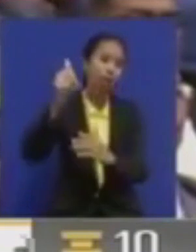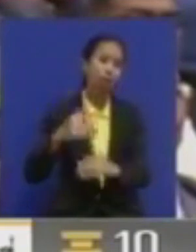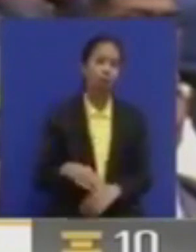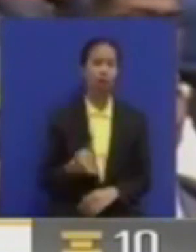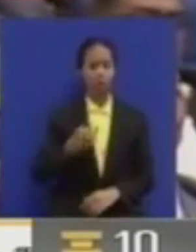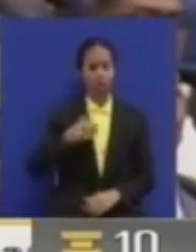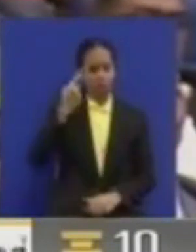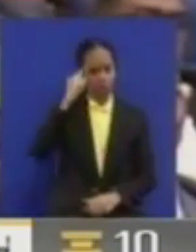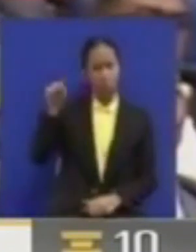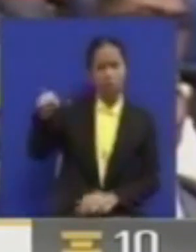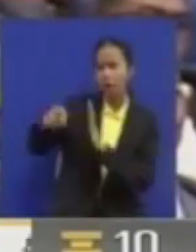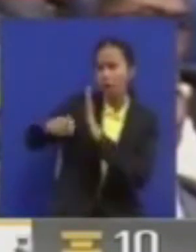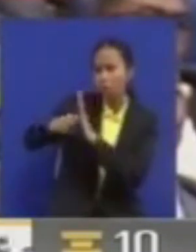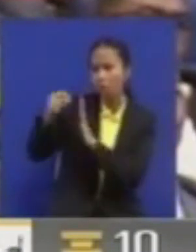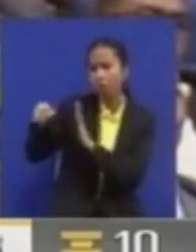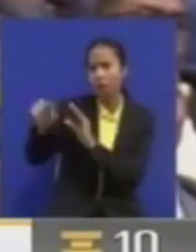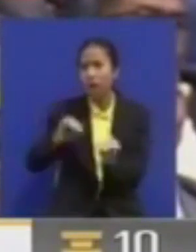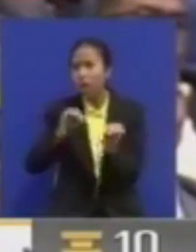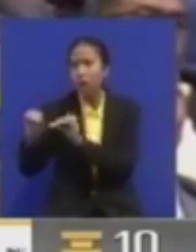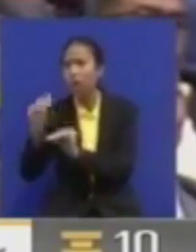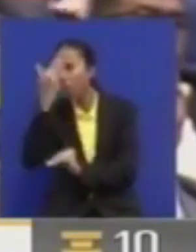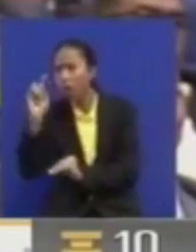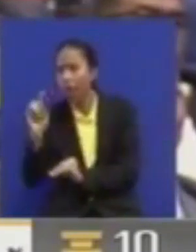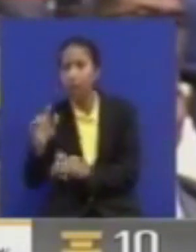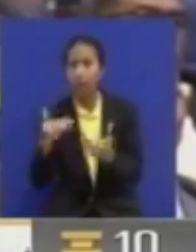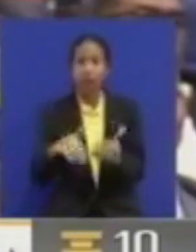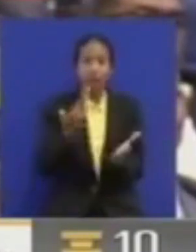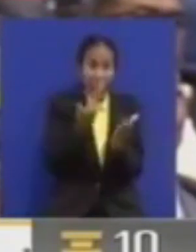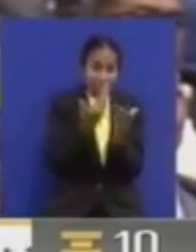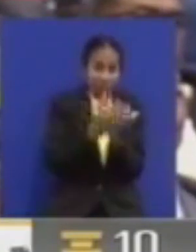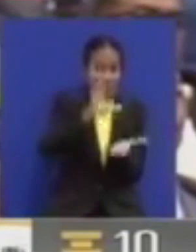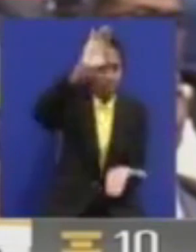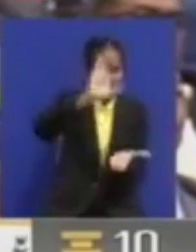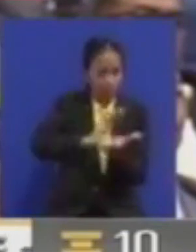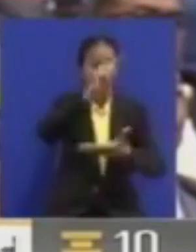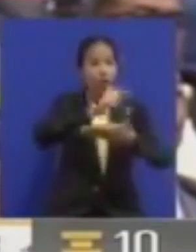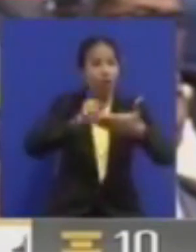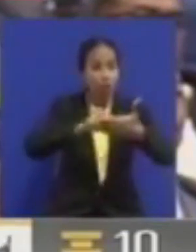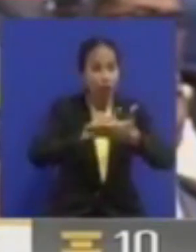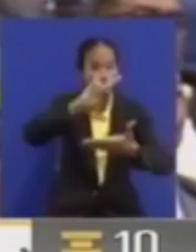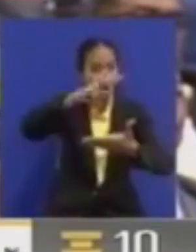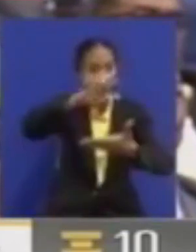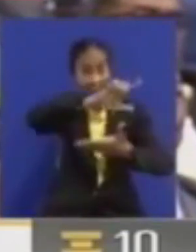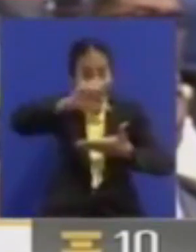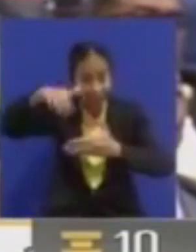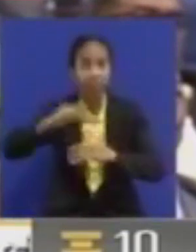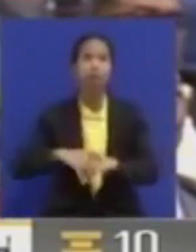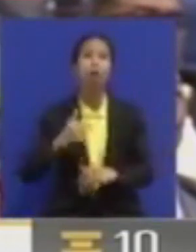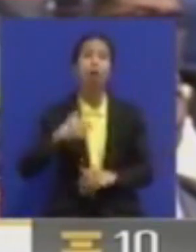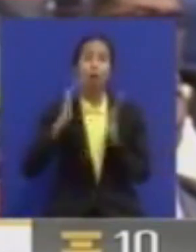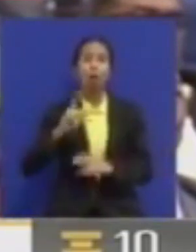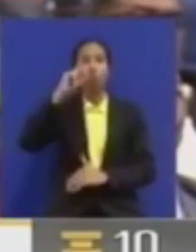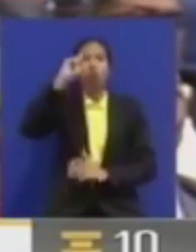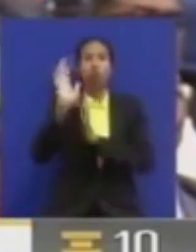มล่วงหน้ามาแล้วก็ไม่ควรจะมีการมัดมือชกจนทำให้สมาชิกเดือดร้ อ นนายเทพไทยบอกว่าการโหวตของผม